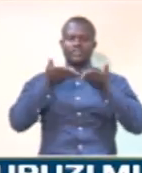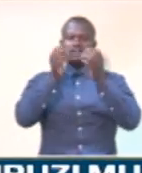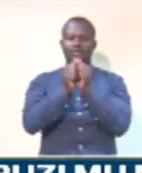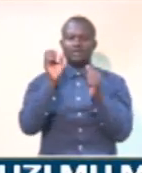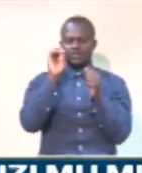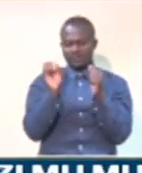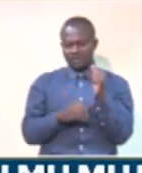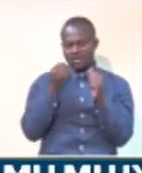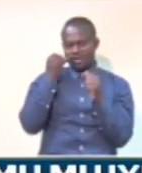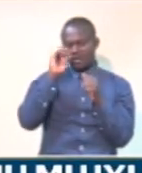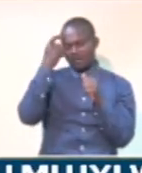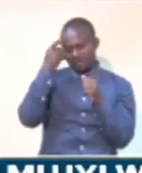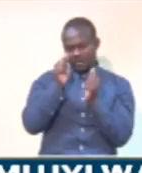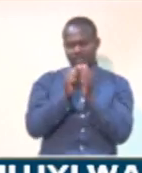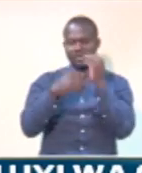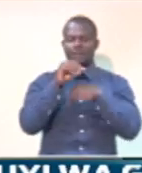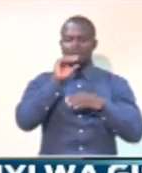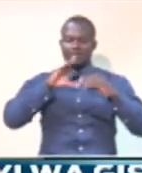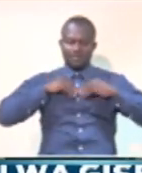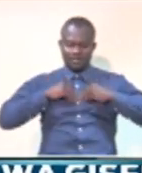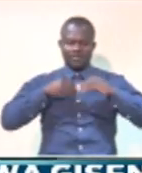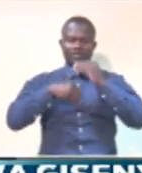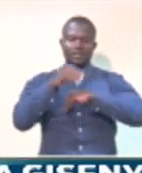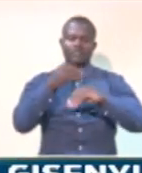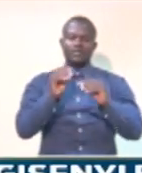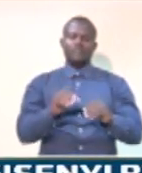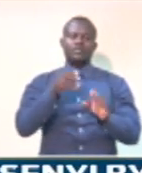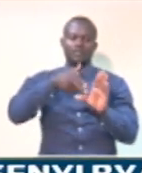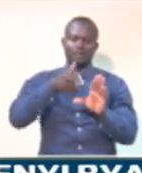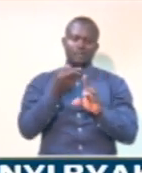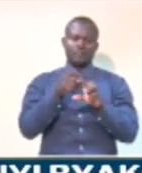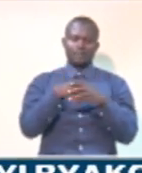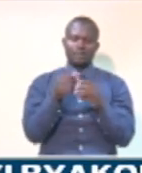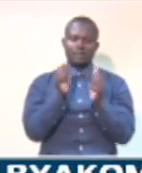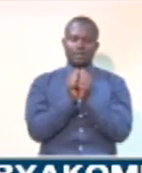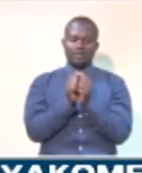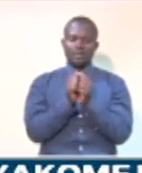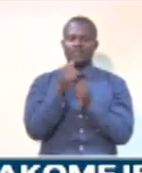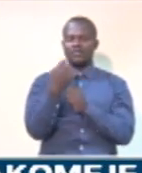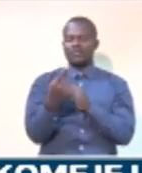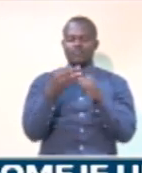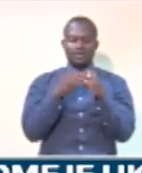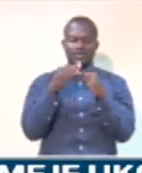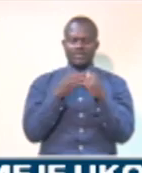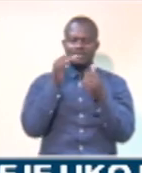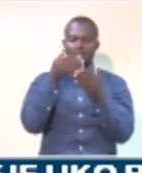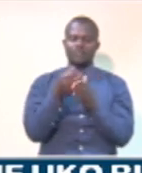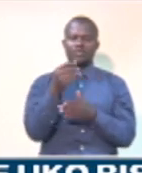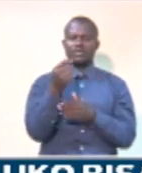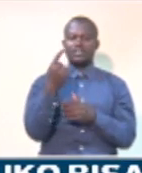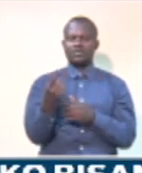10%. Iyo leta ndetse n'abacuruzi batigomwa igiciro cya lisansi cyari kuva ku mafaranga y'u Rwanda 188 kikagera